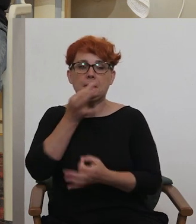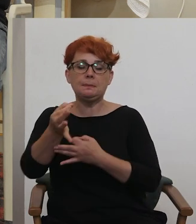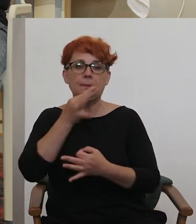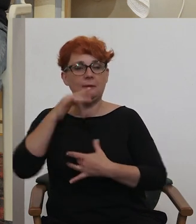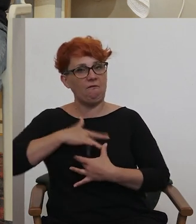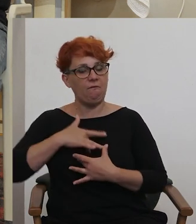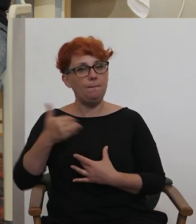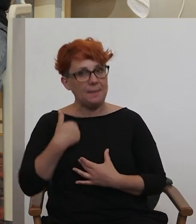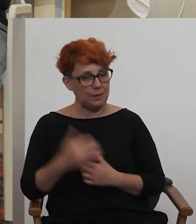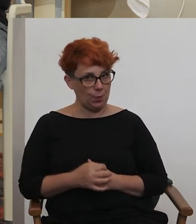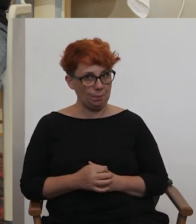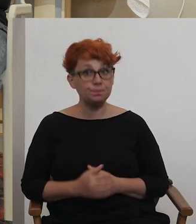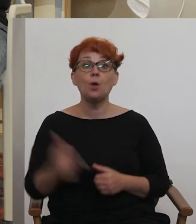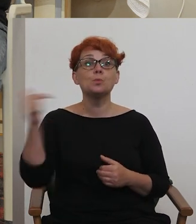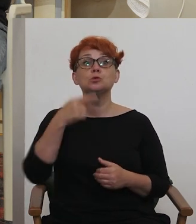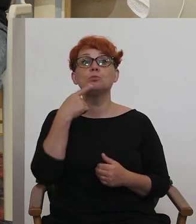muszę Państwu powiedzieć, że